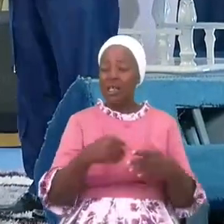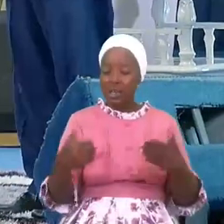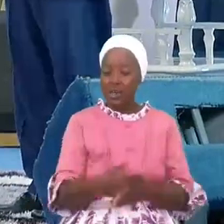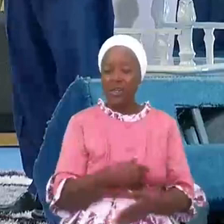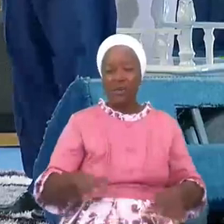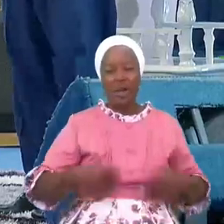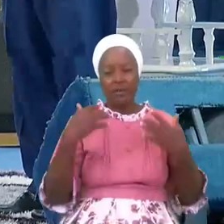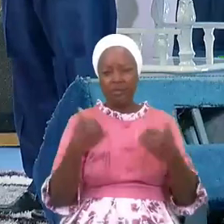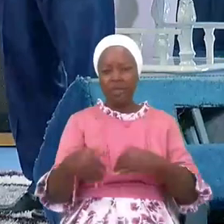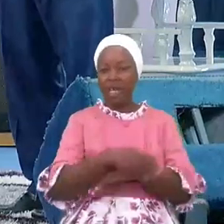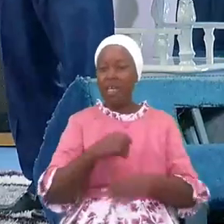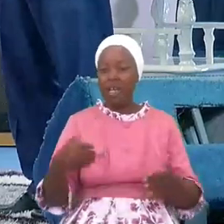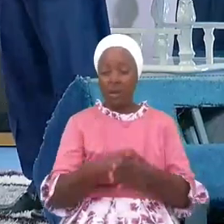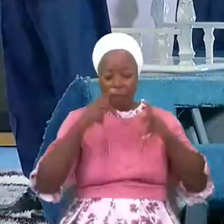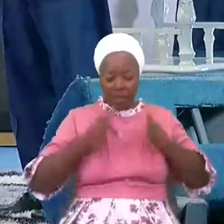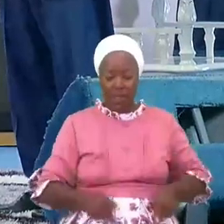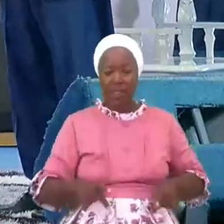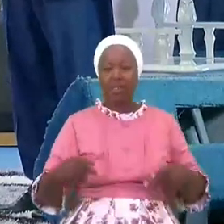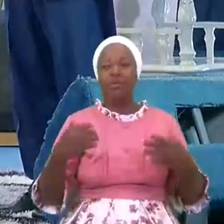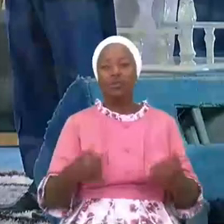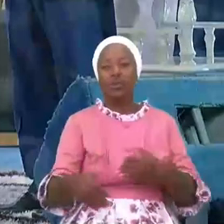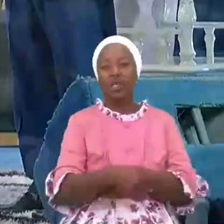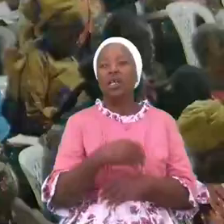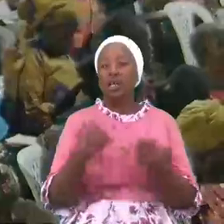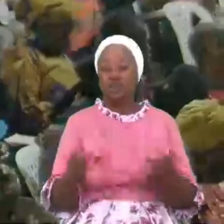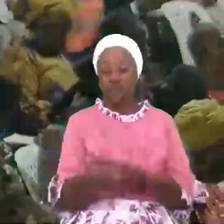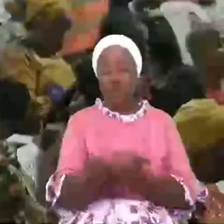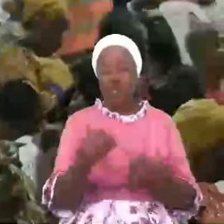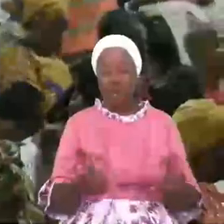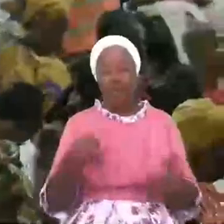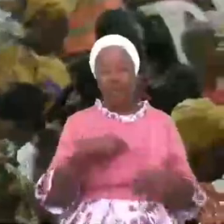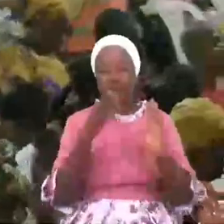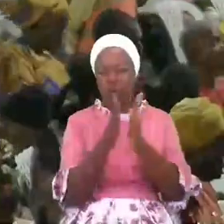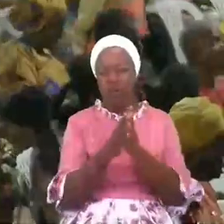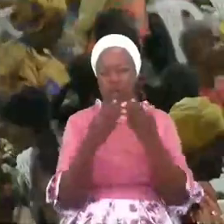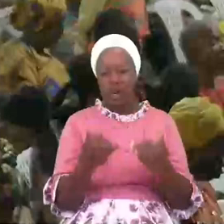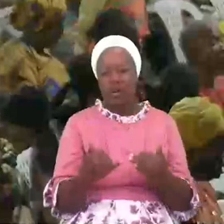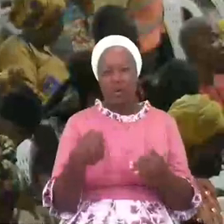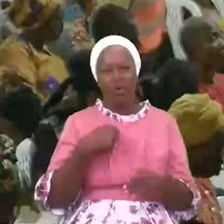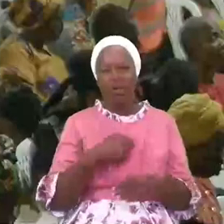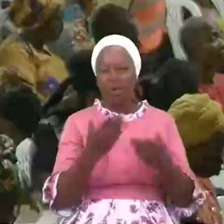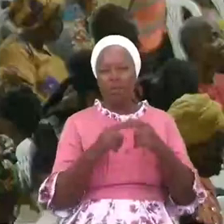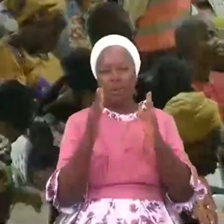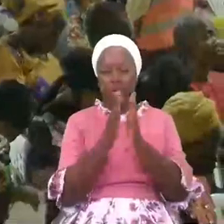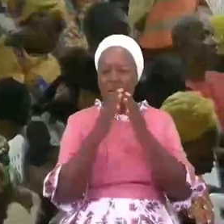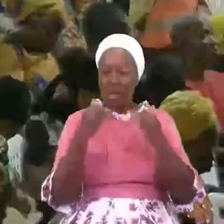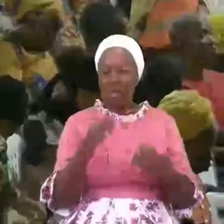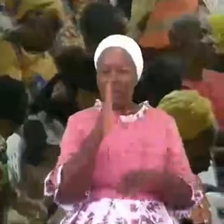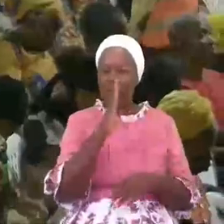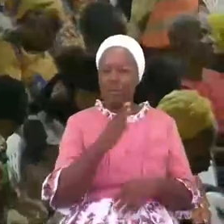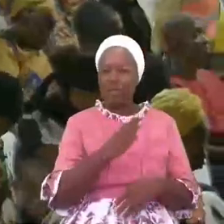aujourd'hui. Une nouvelle personnalité aujourd'hui. La tête baissée, les yeux fermés. La tête baissée, les yeux